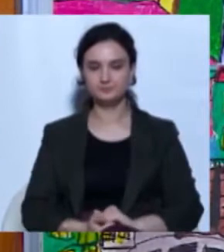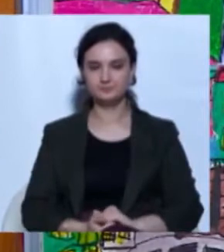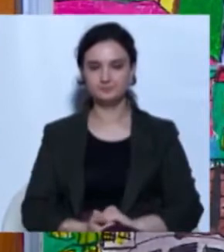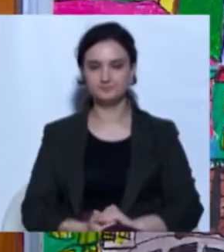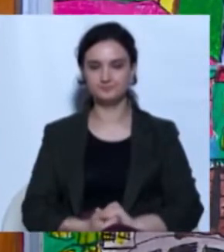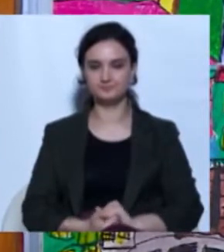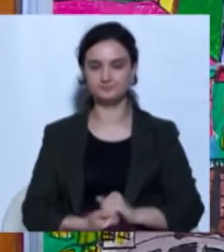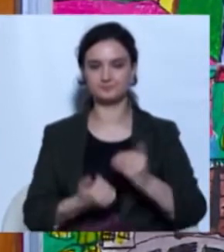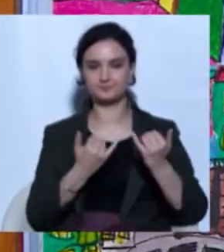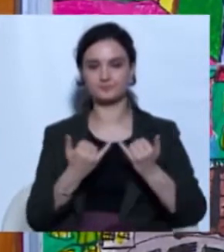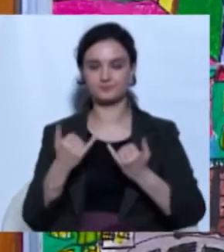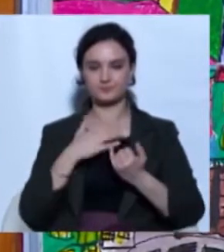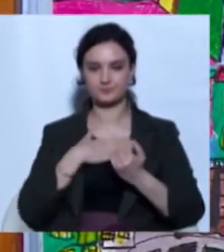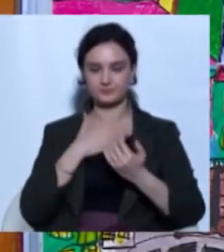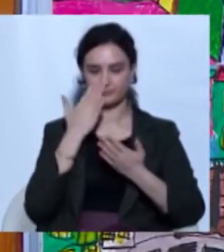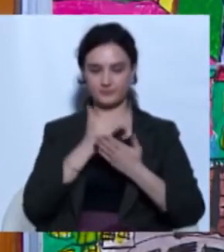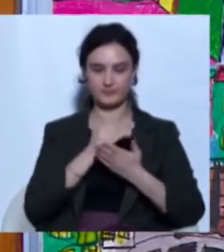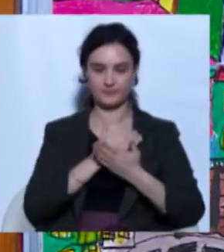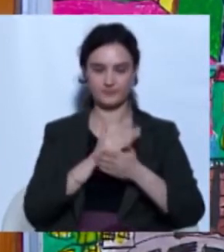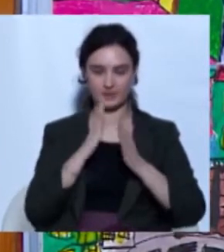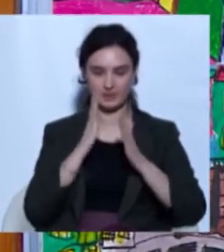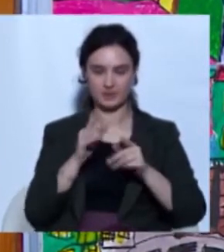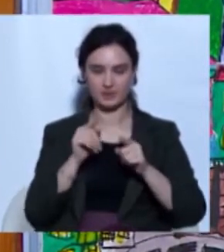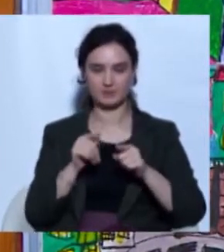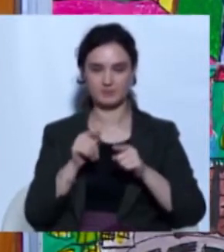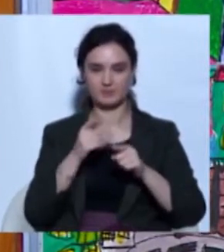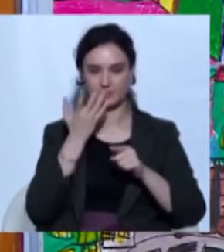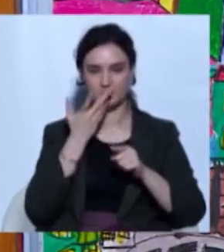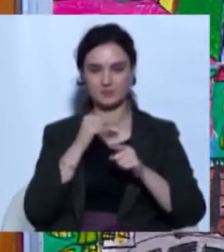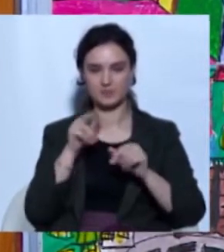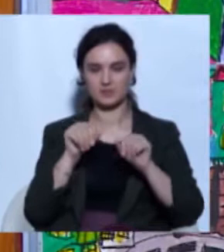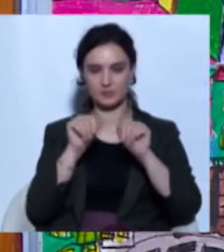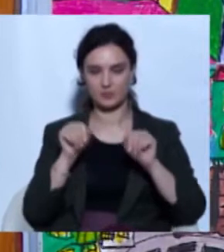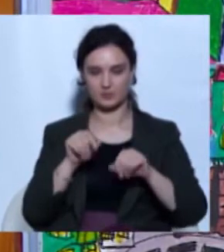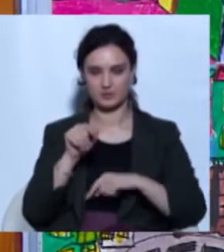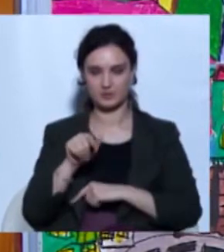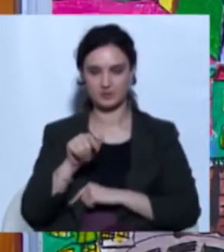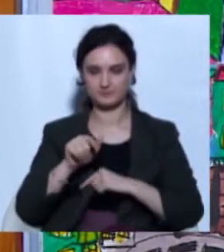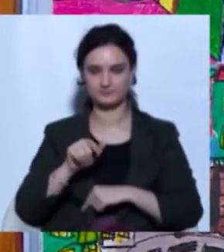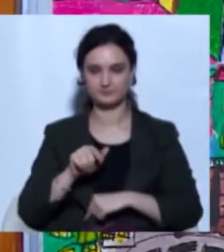დღევანდელ ჩვენი გაკვეთილი იქნება ფერზე და ფორმაზე.